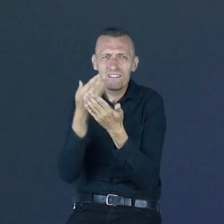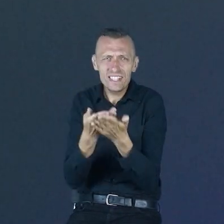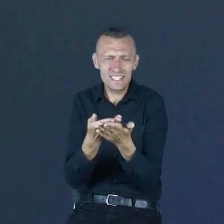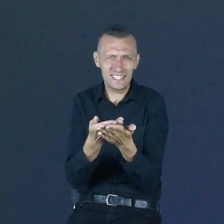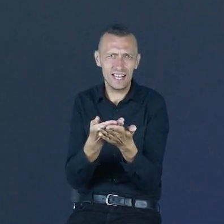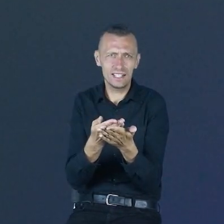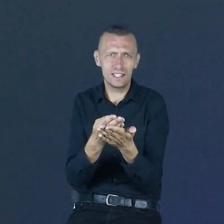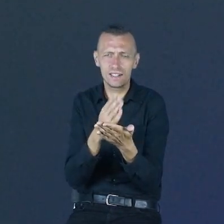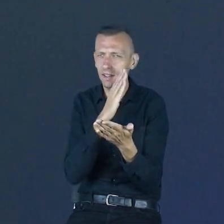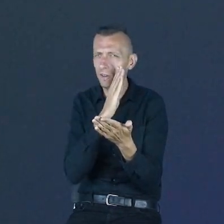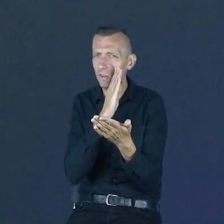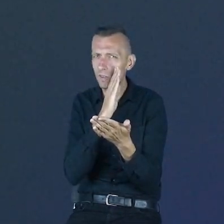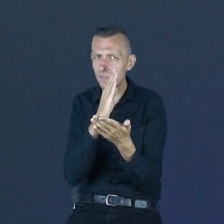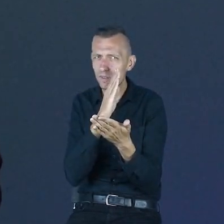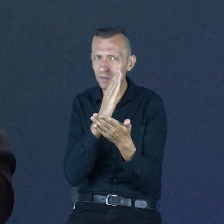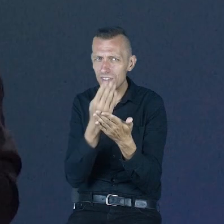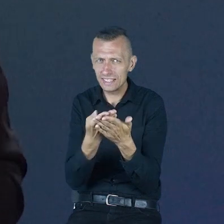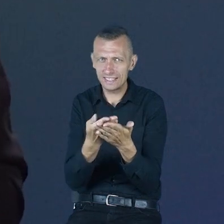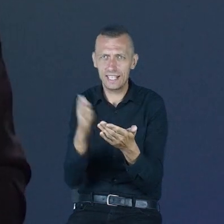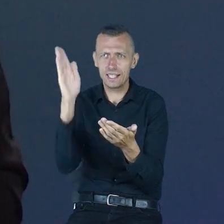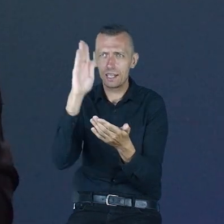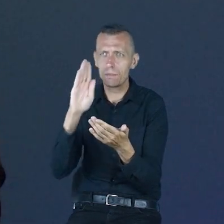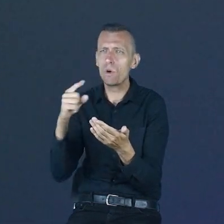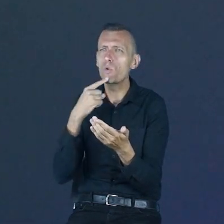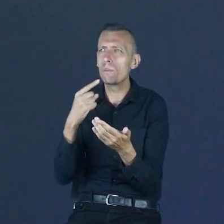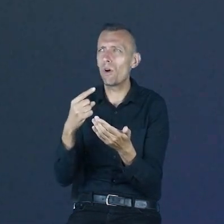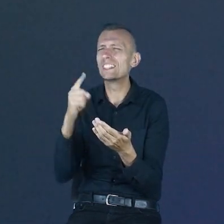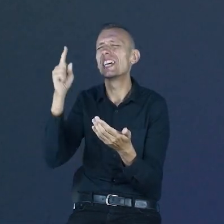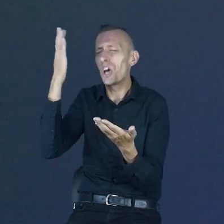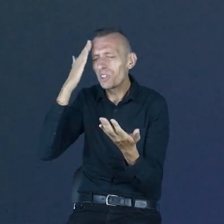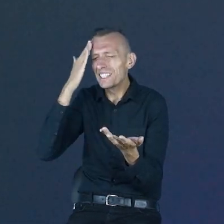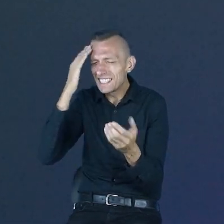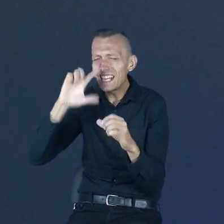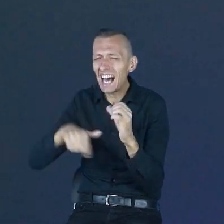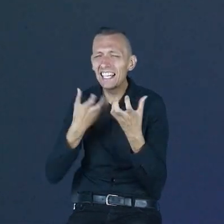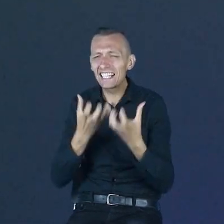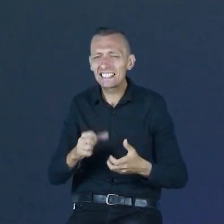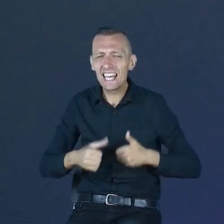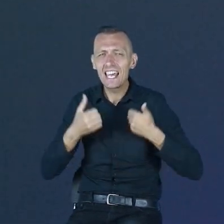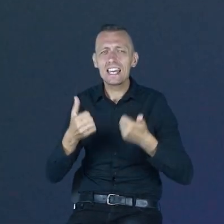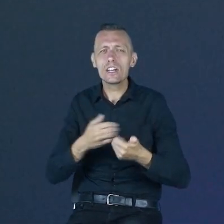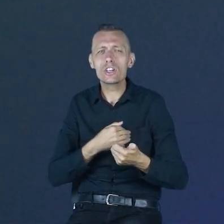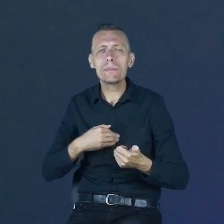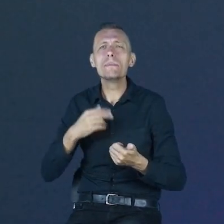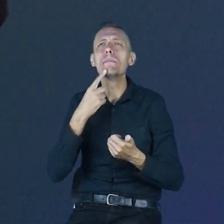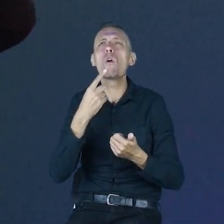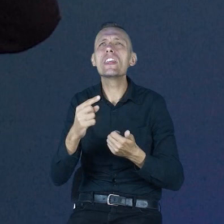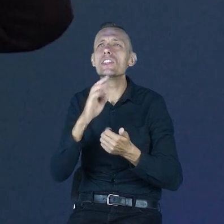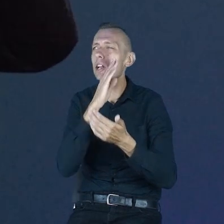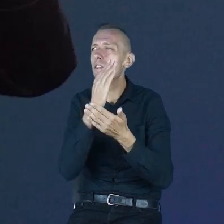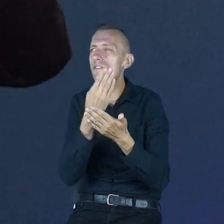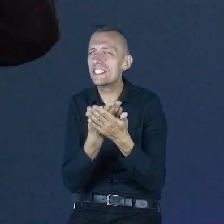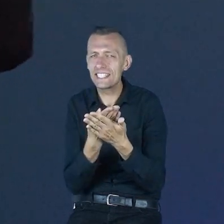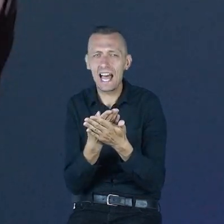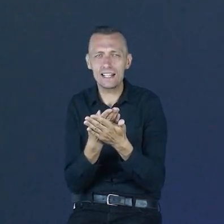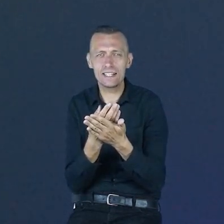Bóg chce, abyś ty to powiedział, powiedziała, bo my potrzebujemy tego dla siebie, aby zobaczyć, gdzie